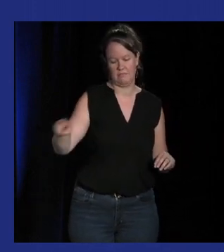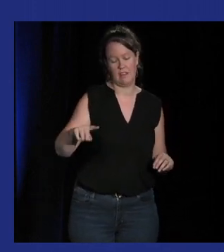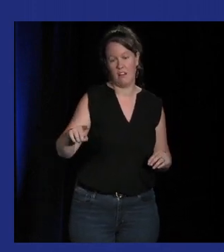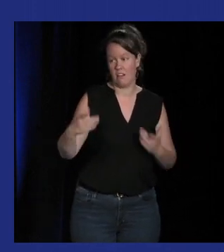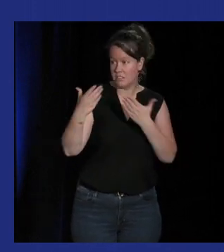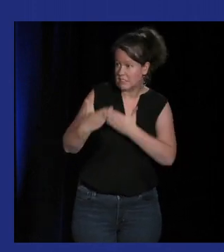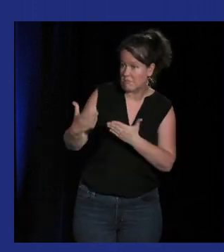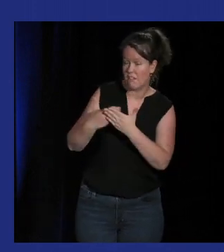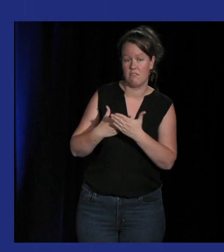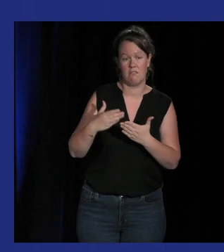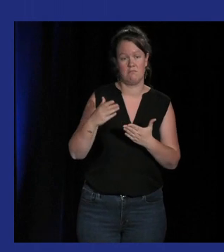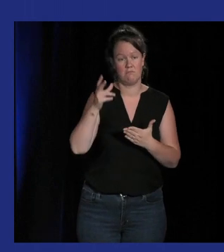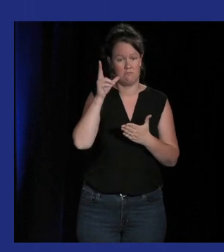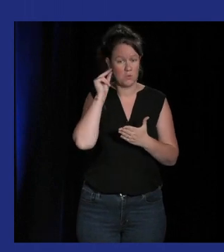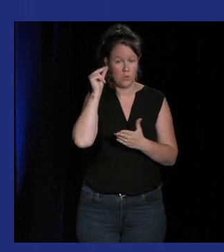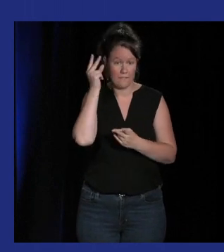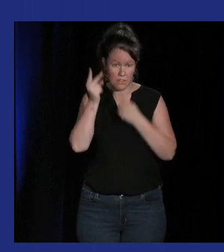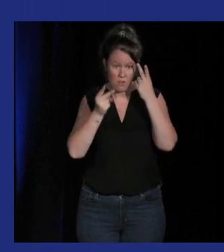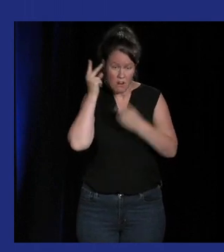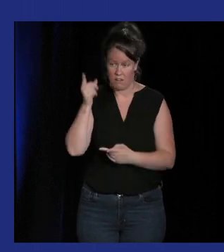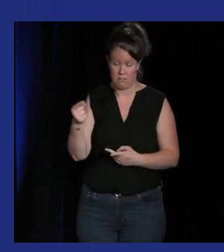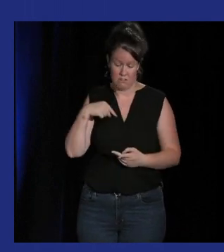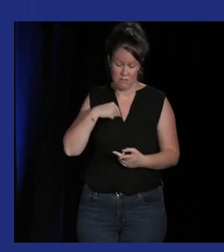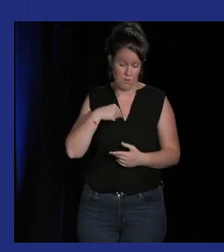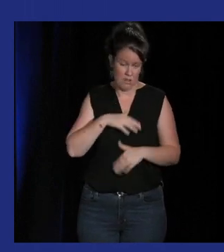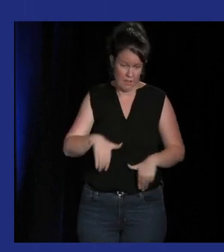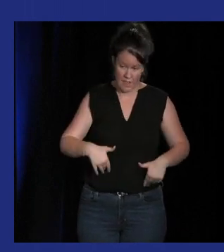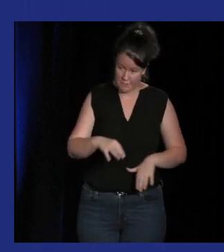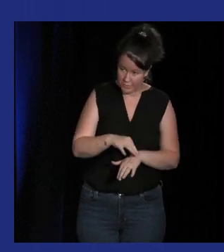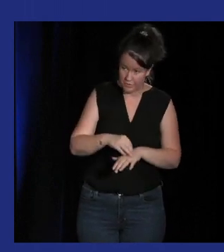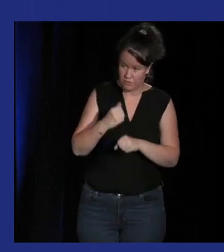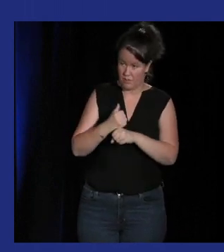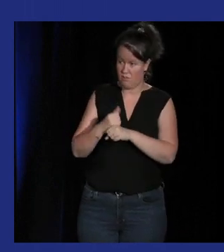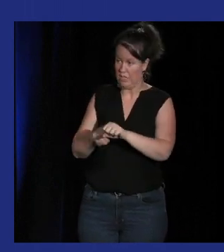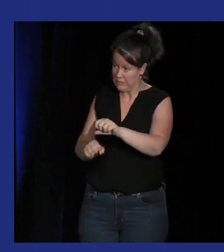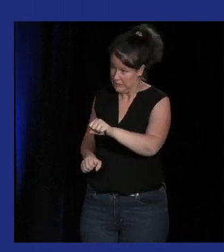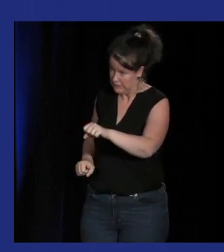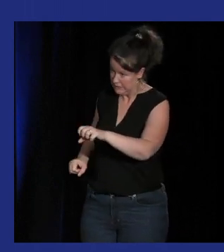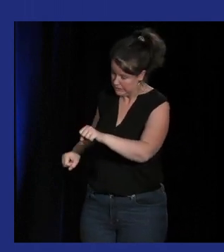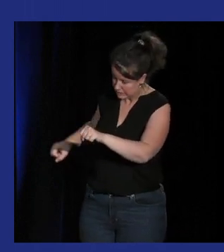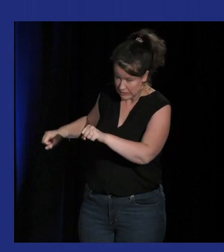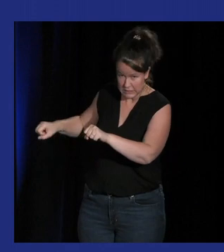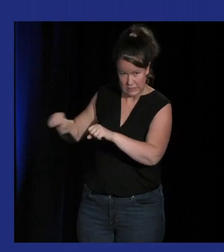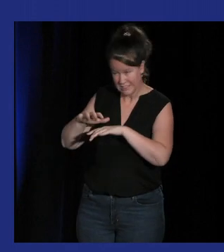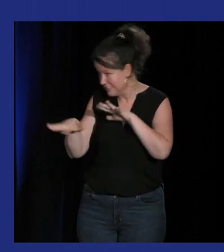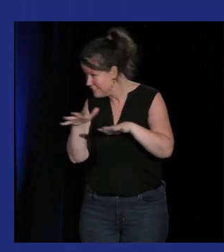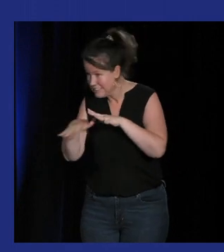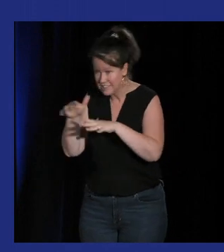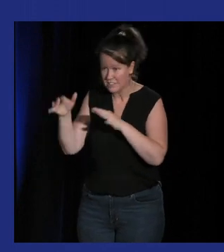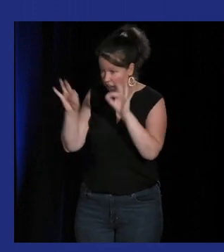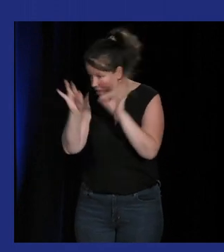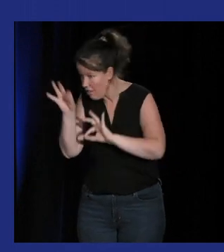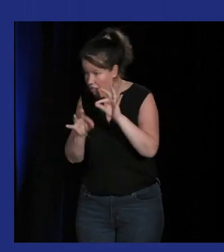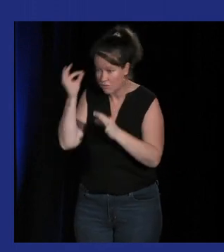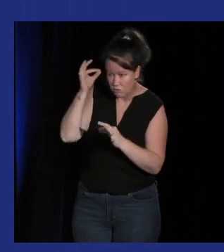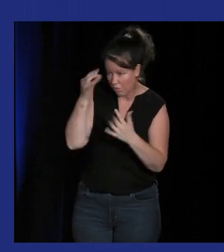les retards de tous les jours avant et on arrive vraiment juste avant que le film soit fini et que ça soit diffusé donc c'est vrai que en